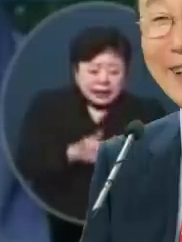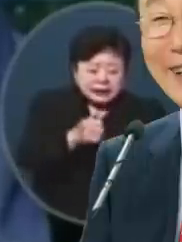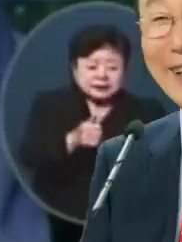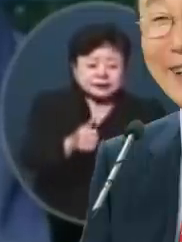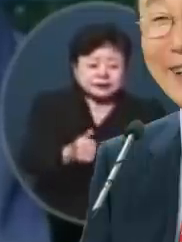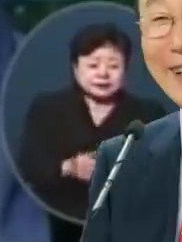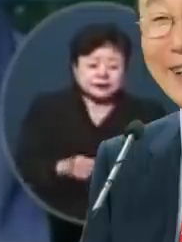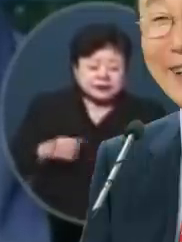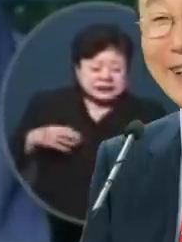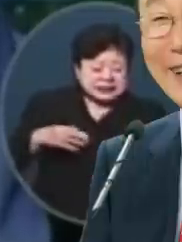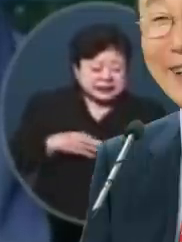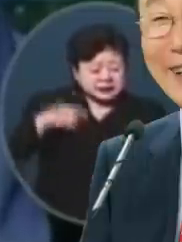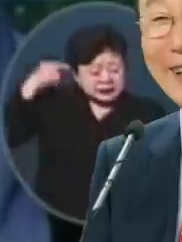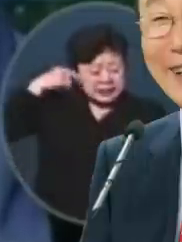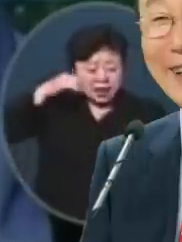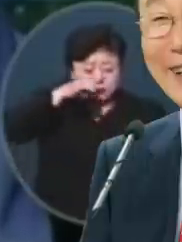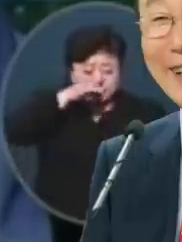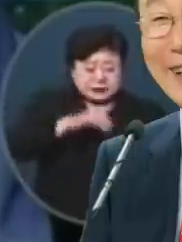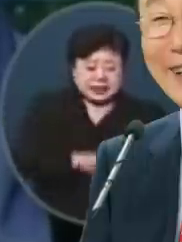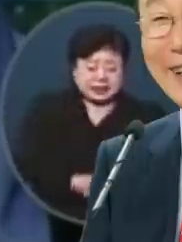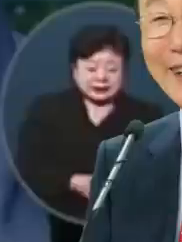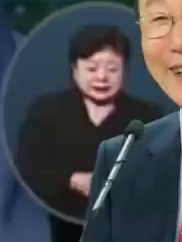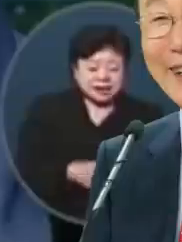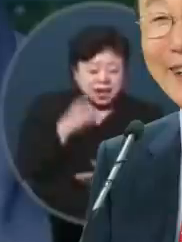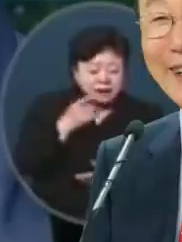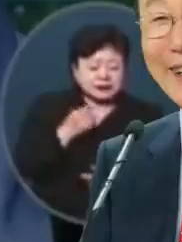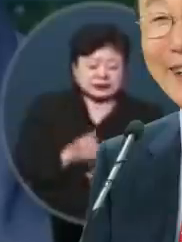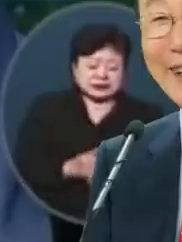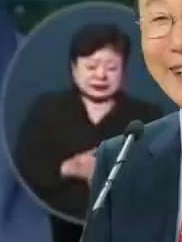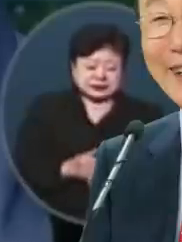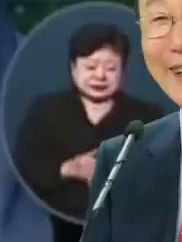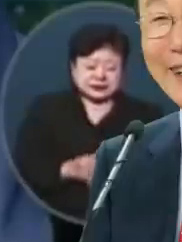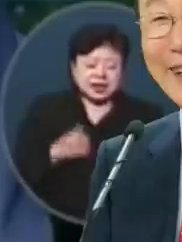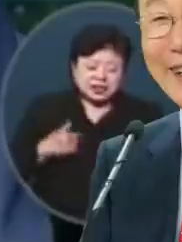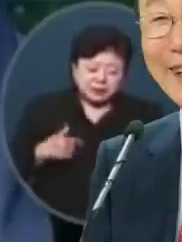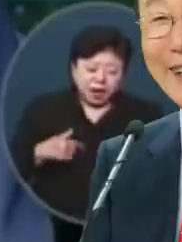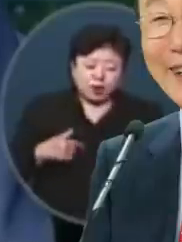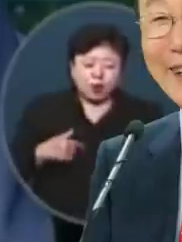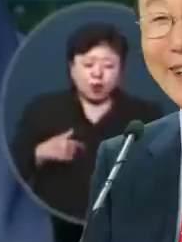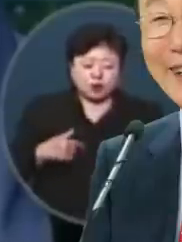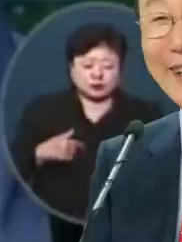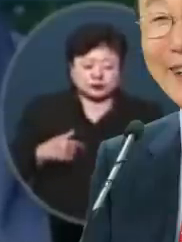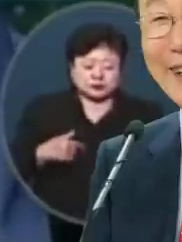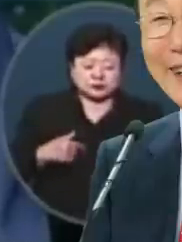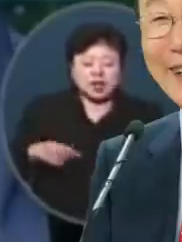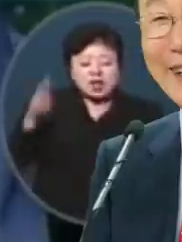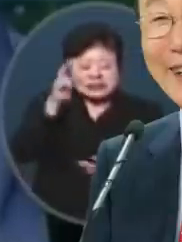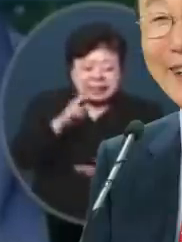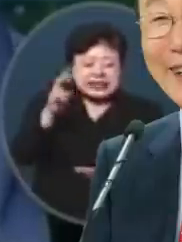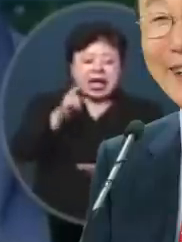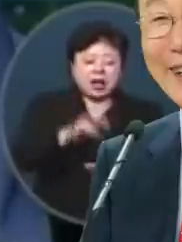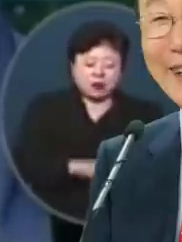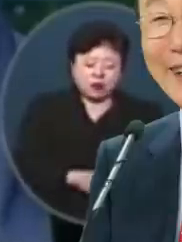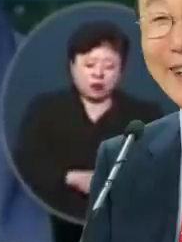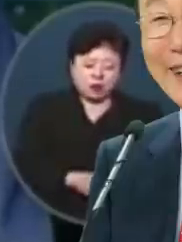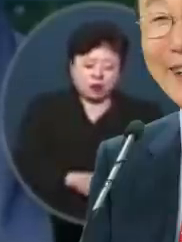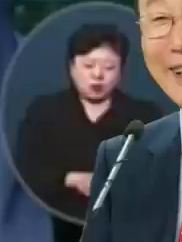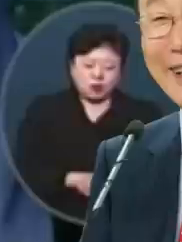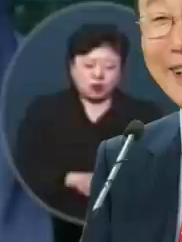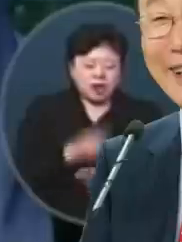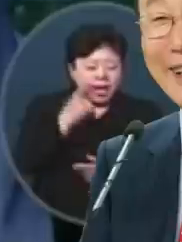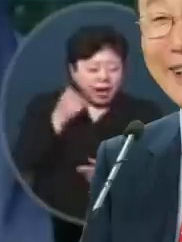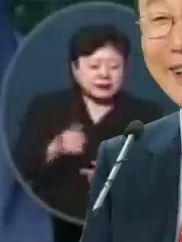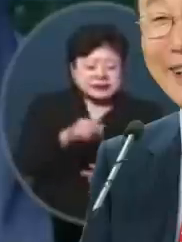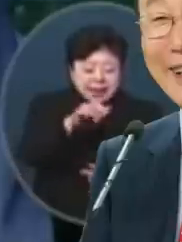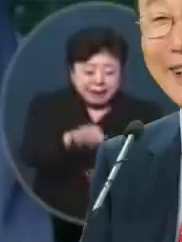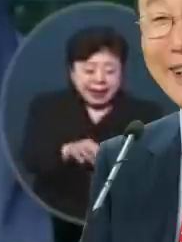굉장히 자랑스럽게 생각하는 것입니다. 아버지를 기뻐하고 찬양하고 아버지